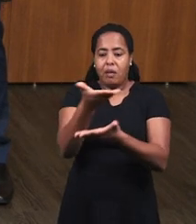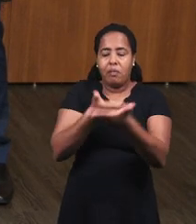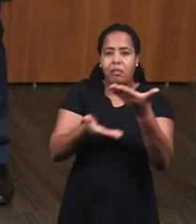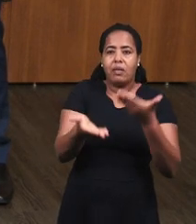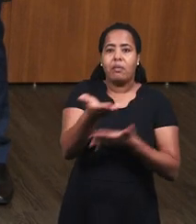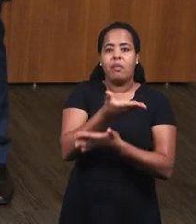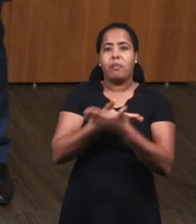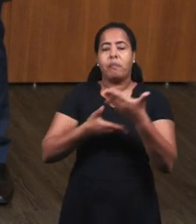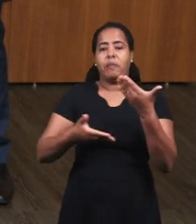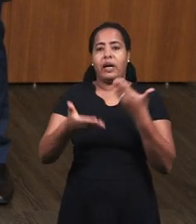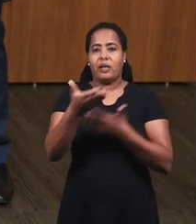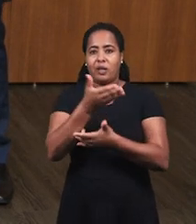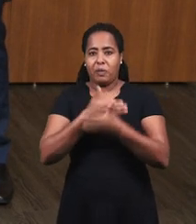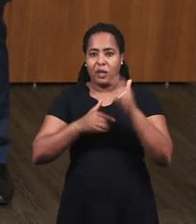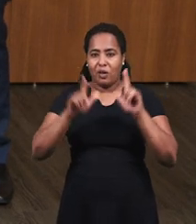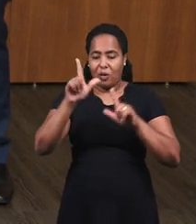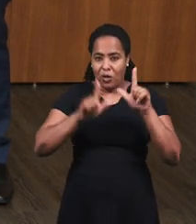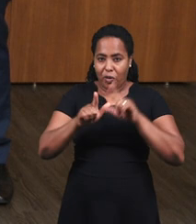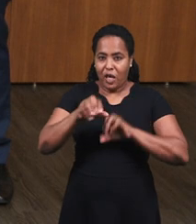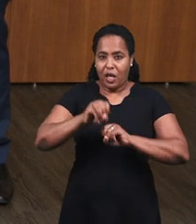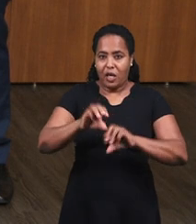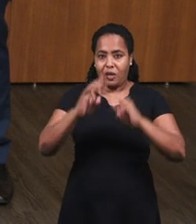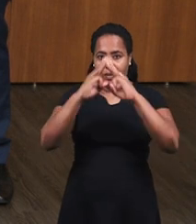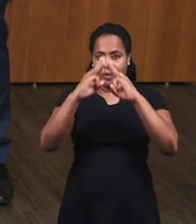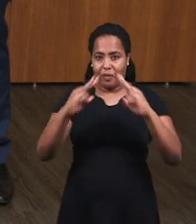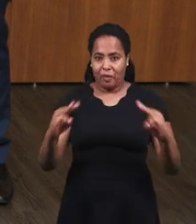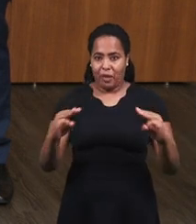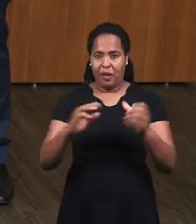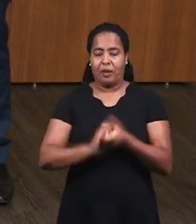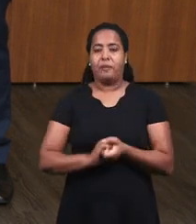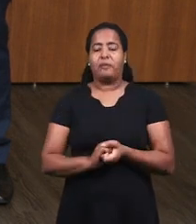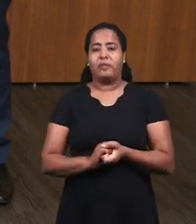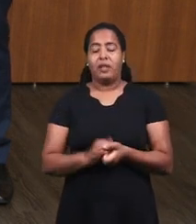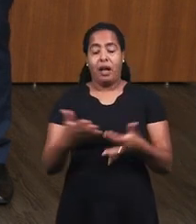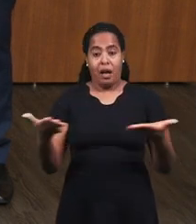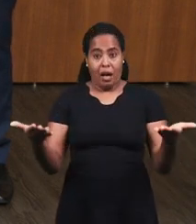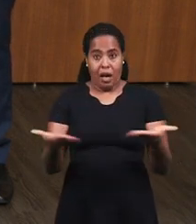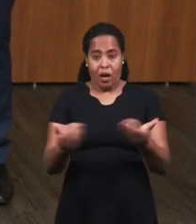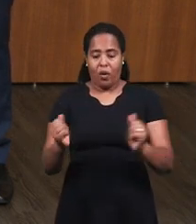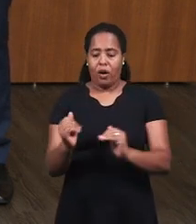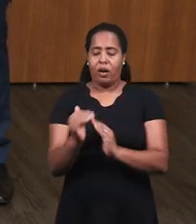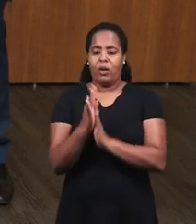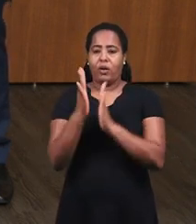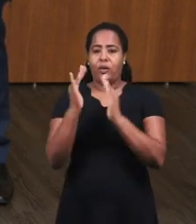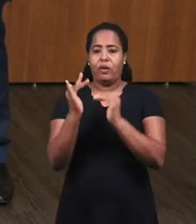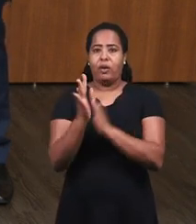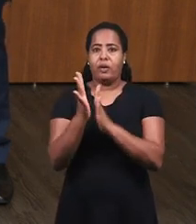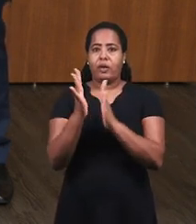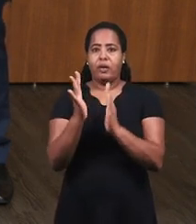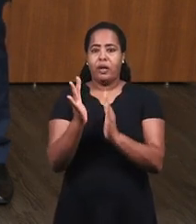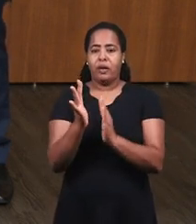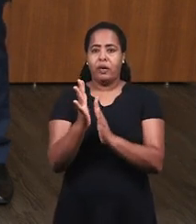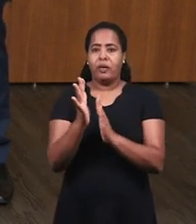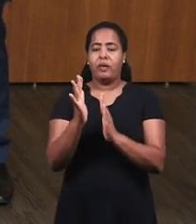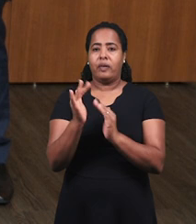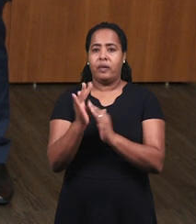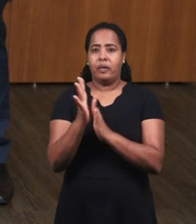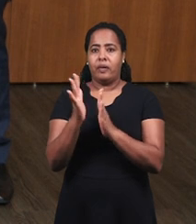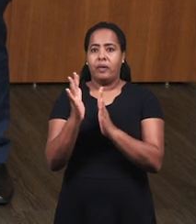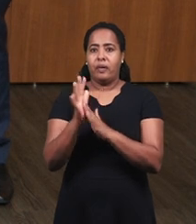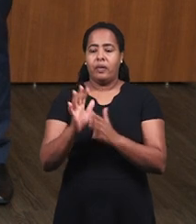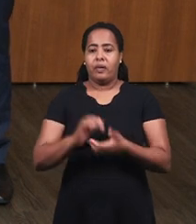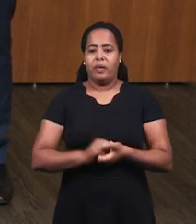pour votre participation dans le tableau Leçon du Manaïm. Nous allons maintenant participer d'une louange, un